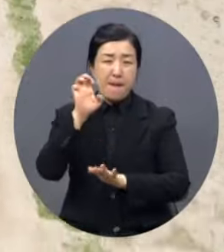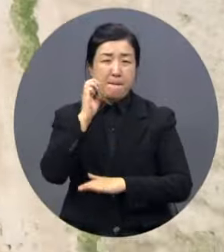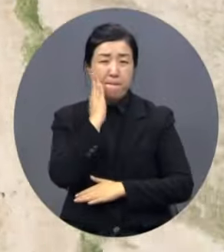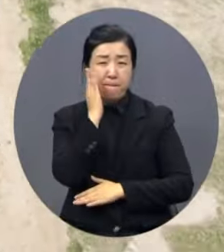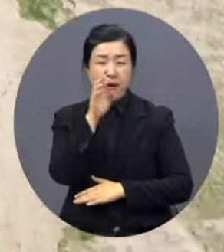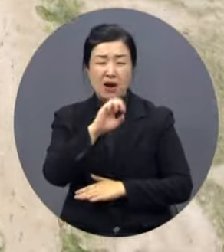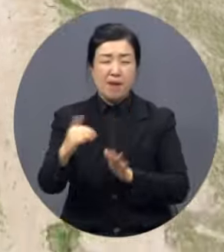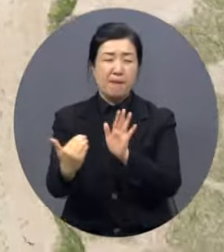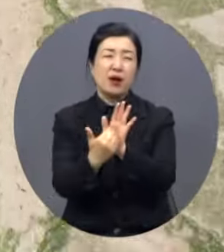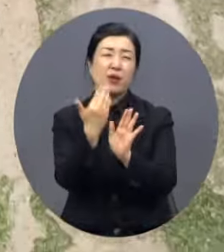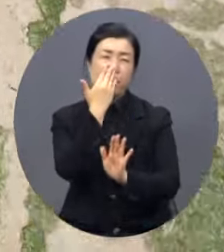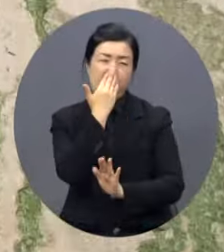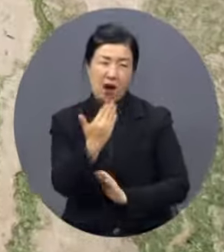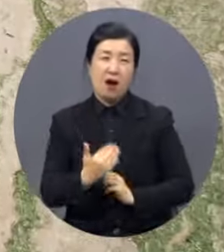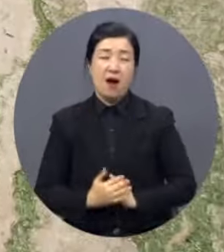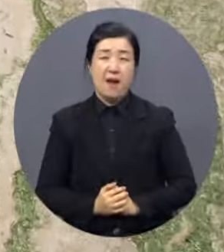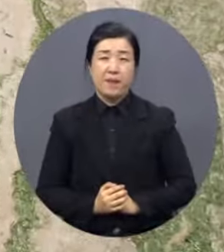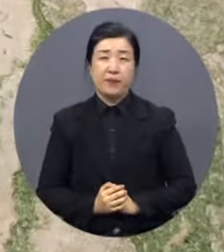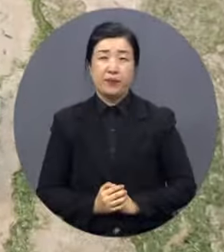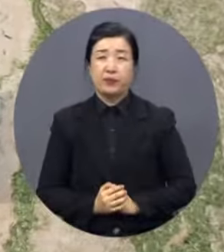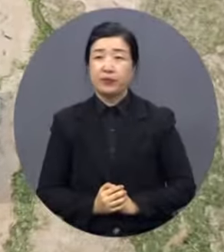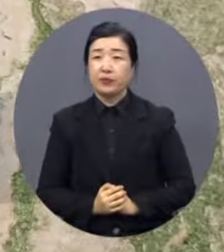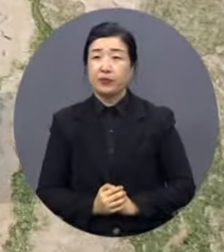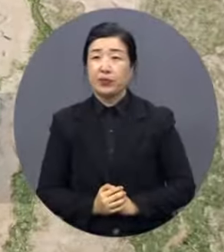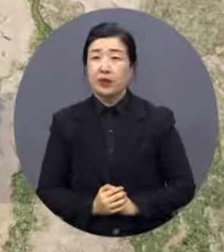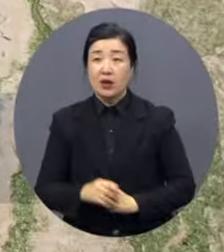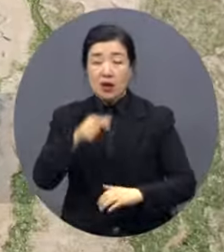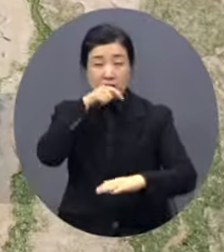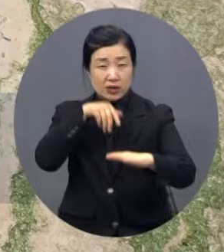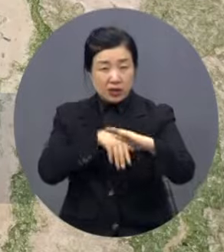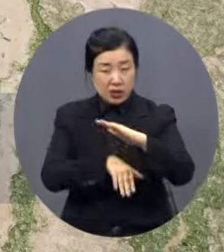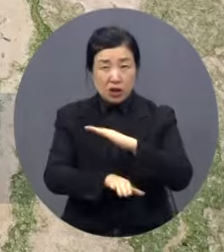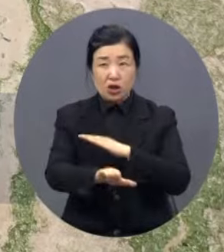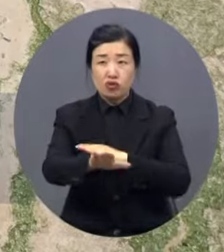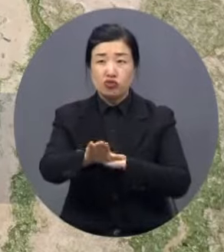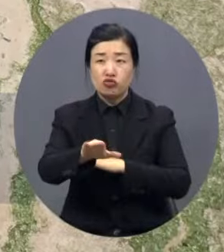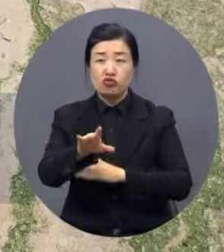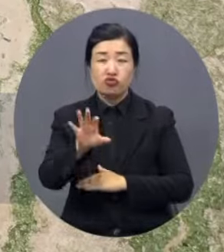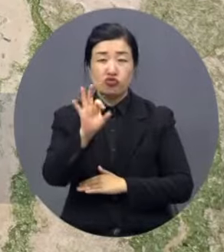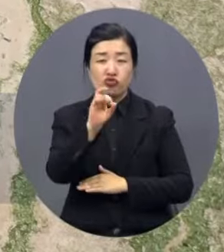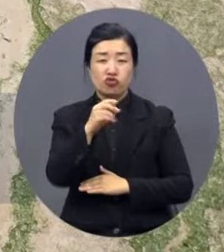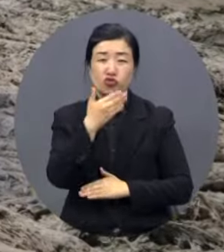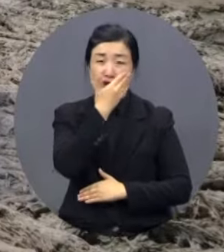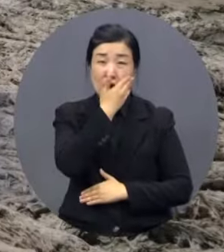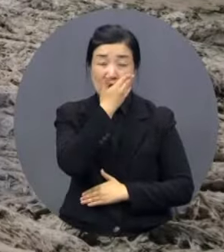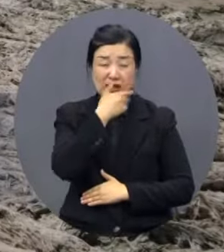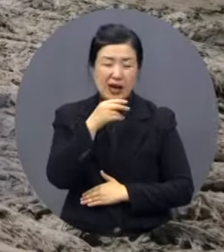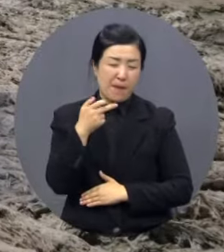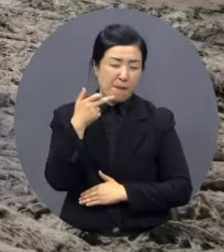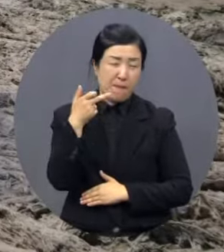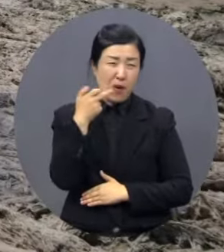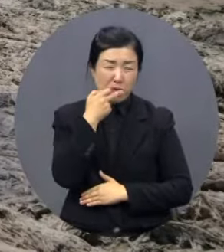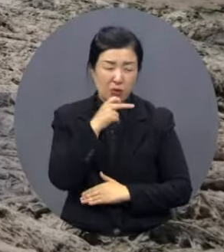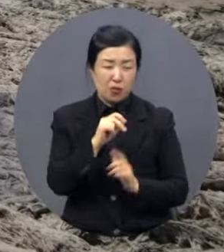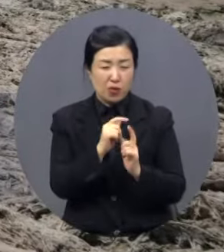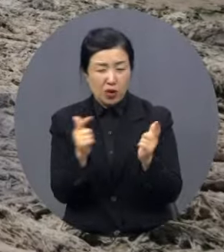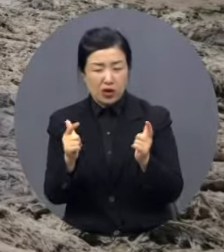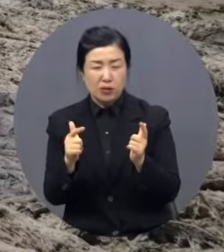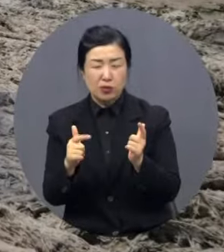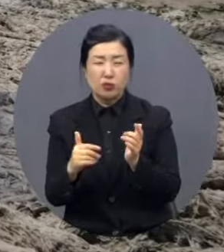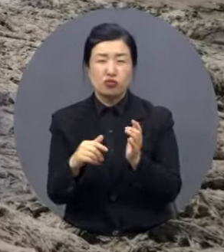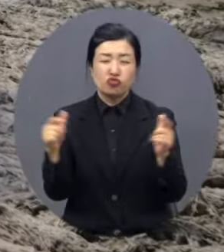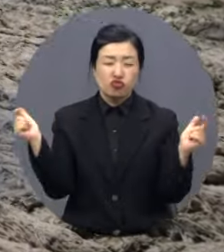있다고 강조합니다 하수 자체 영이 높아진 근본 원인인 이제 비료를 뿌리는 부분을